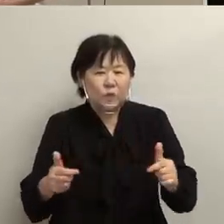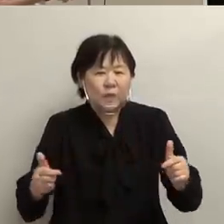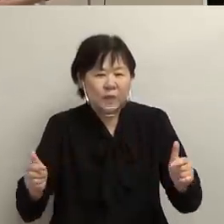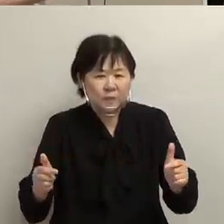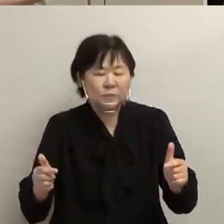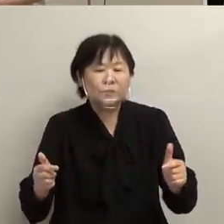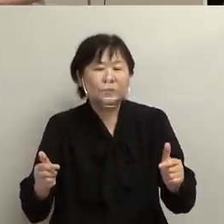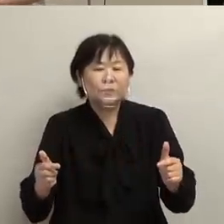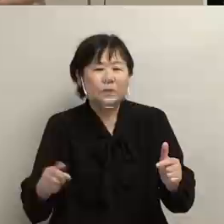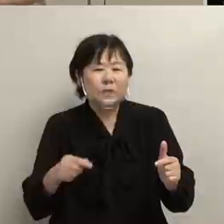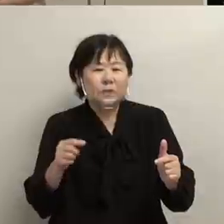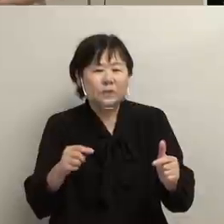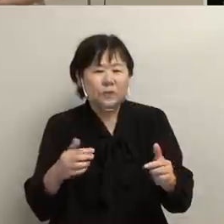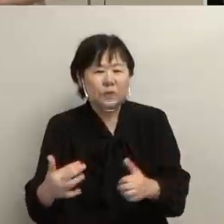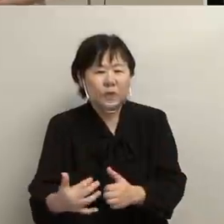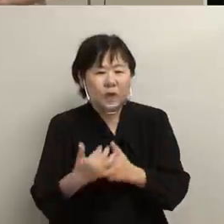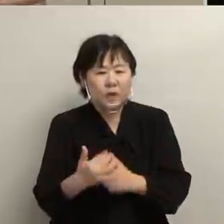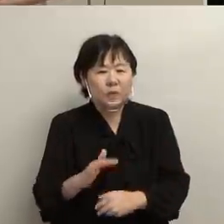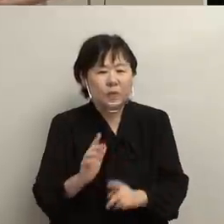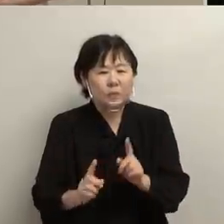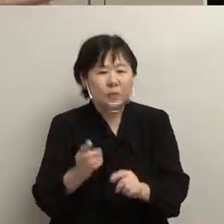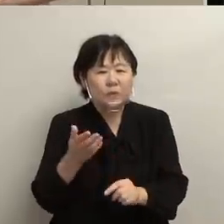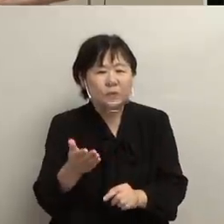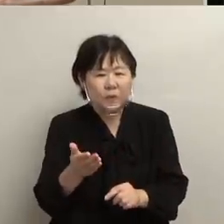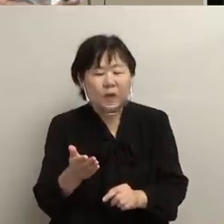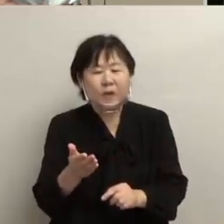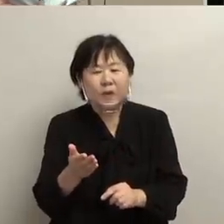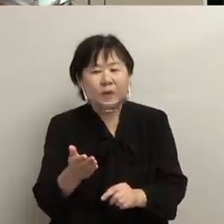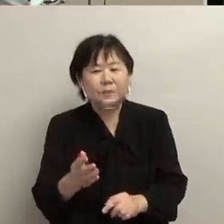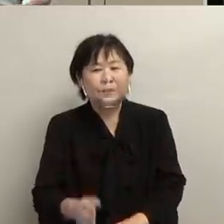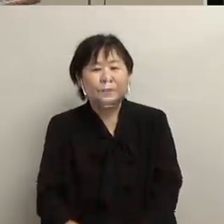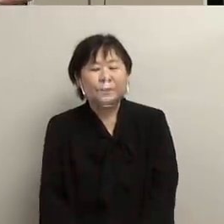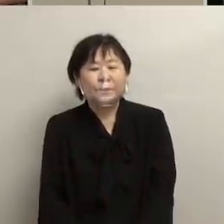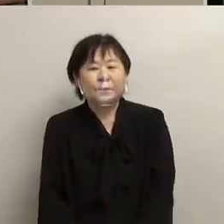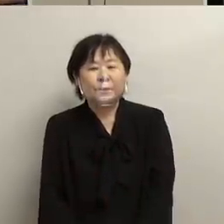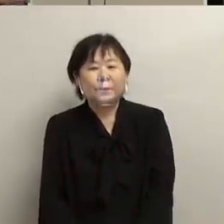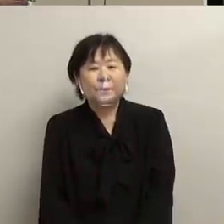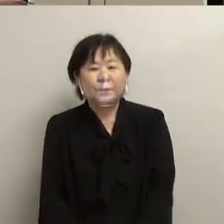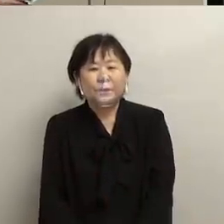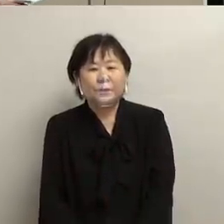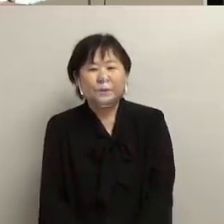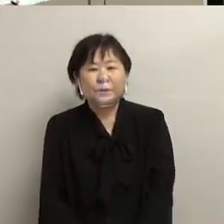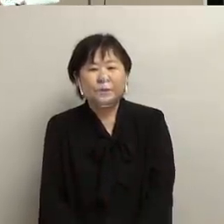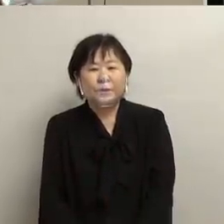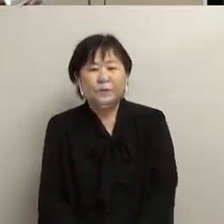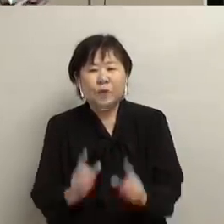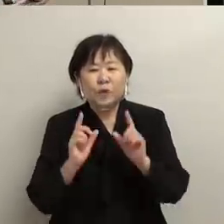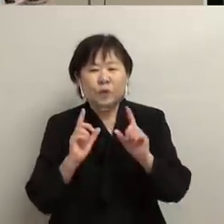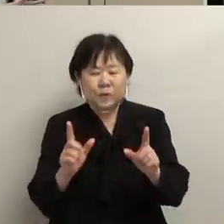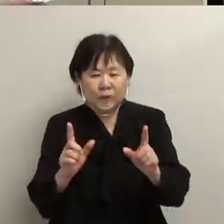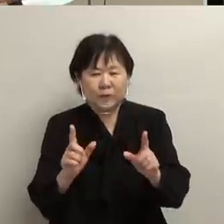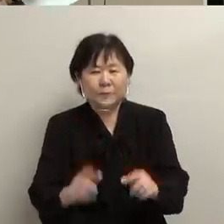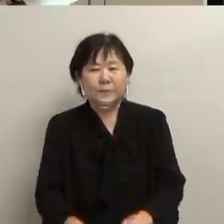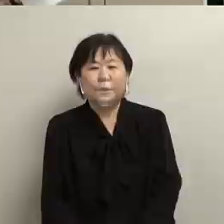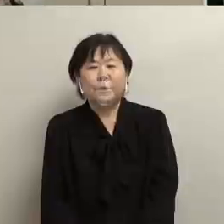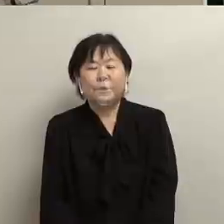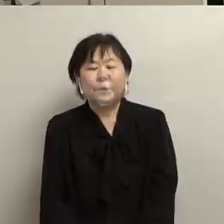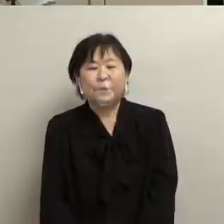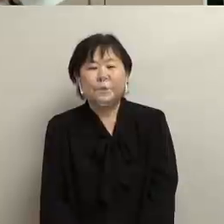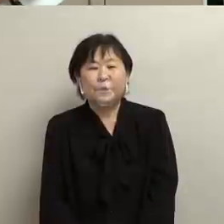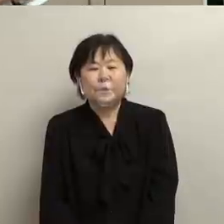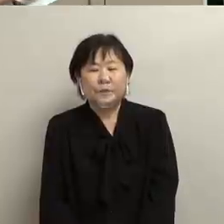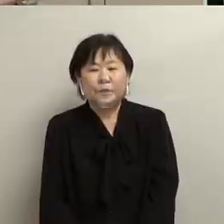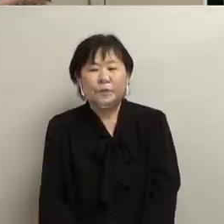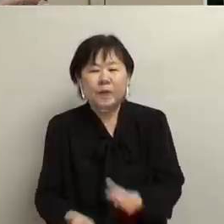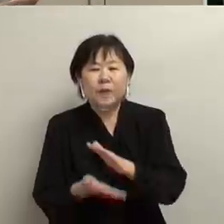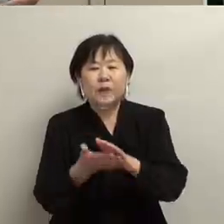ことが影響しているのかどうかその辺はいかがでしょうか意外でしょうかあのまあもともとですねあの pain